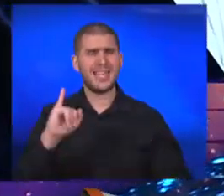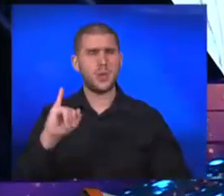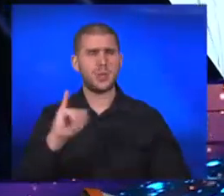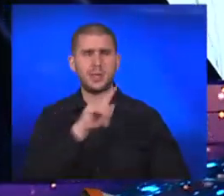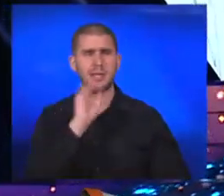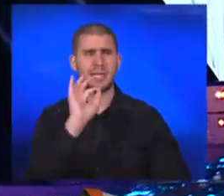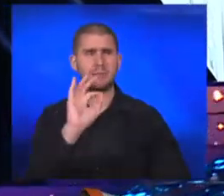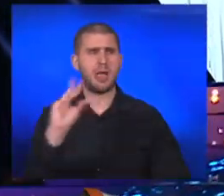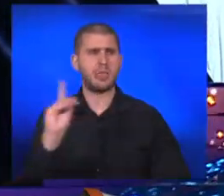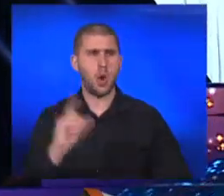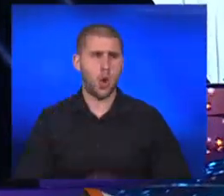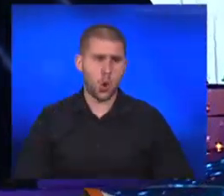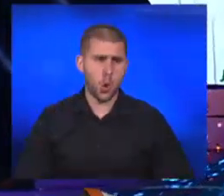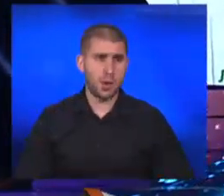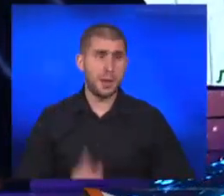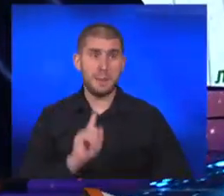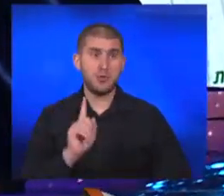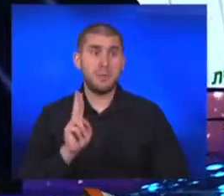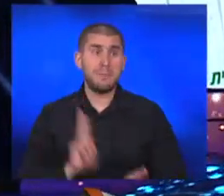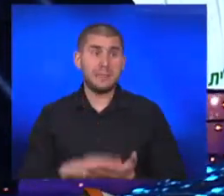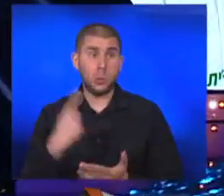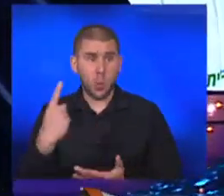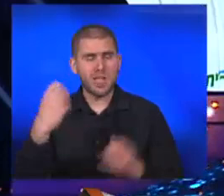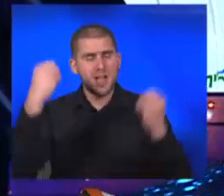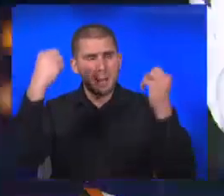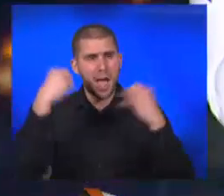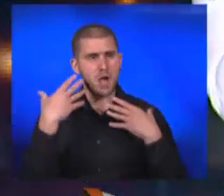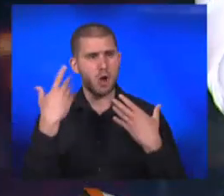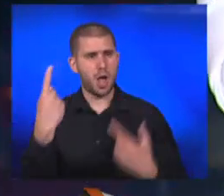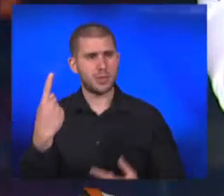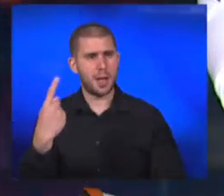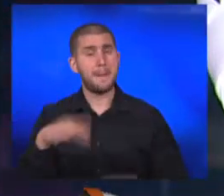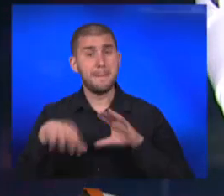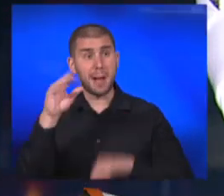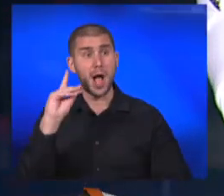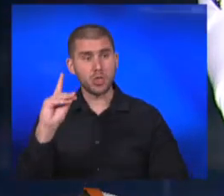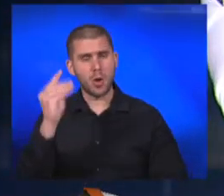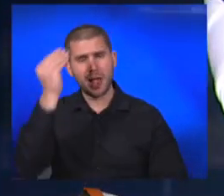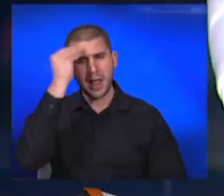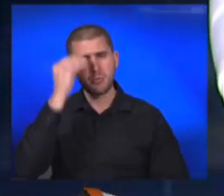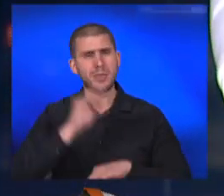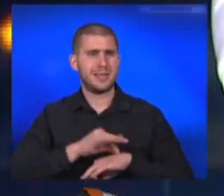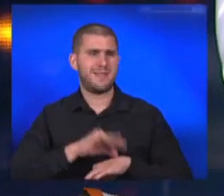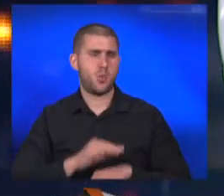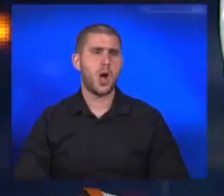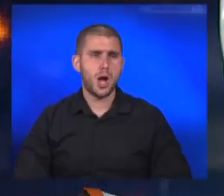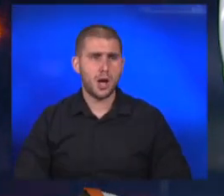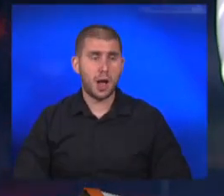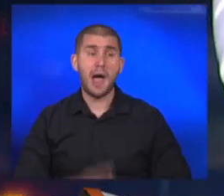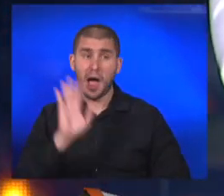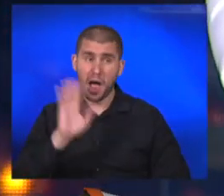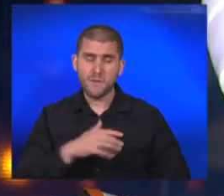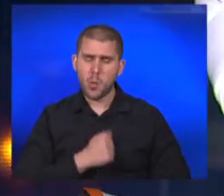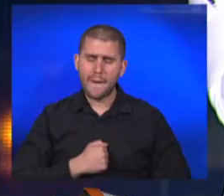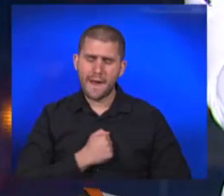אמו של דרור, מי שבזכותה ובהשראתה בחר דרור בלימודי הרפואה. על אף